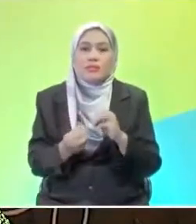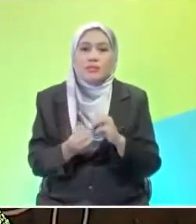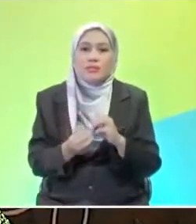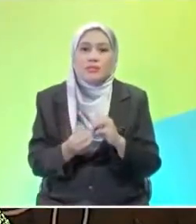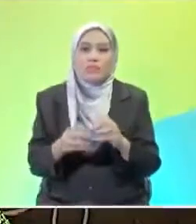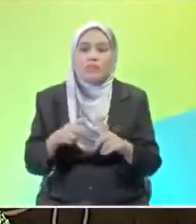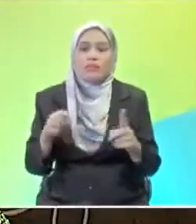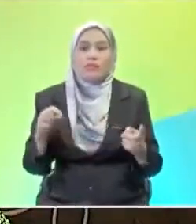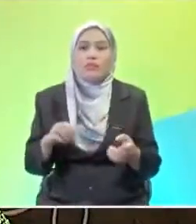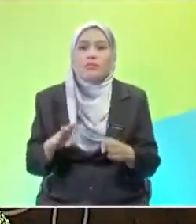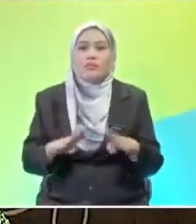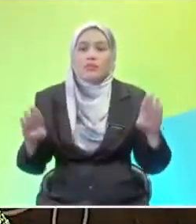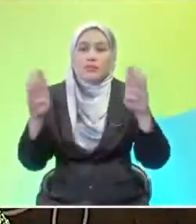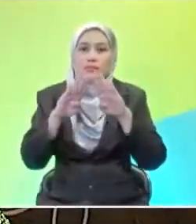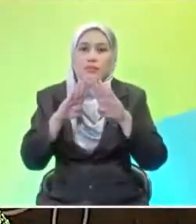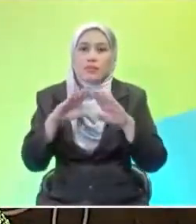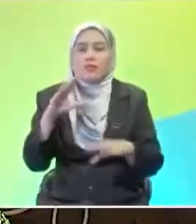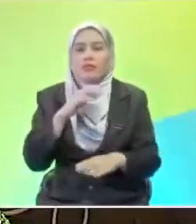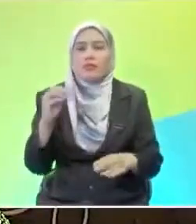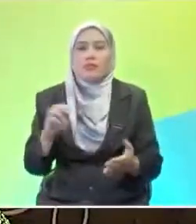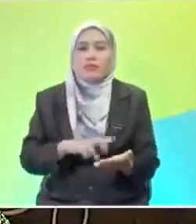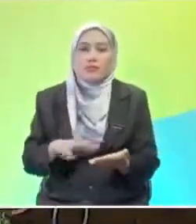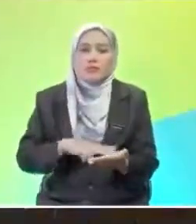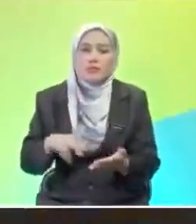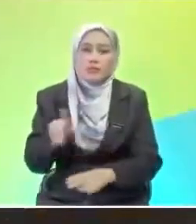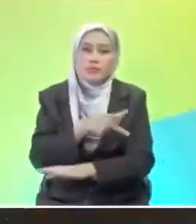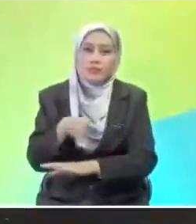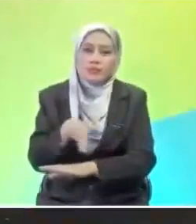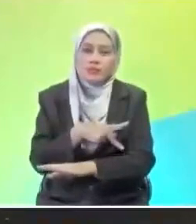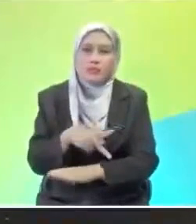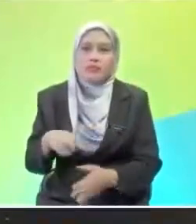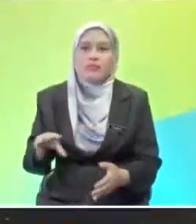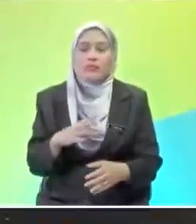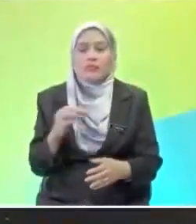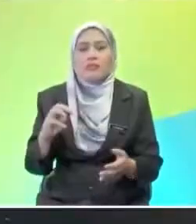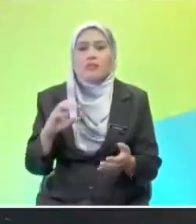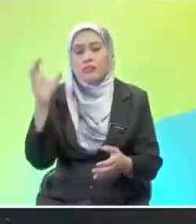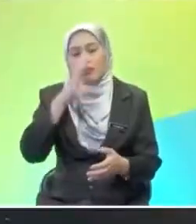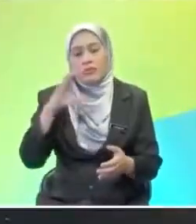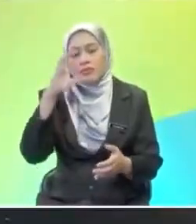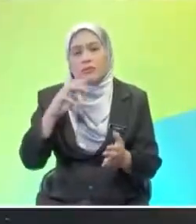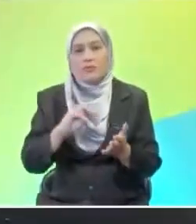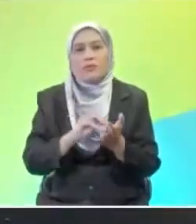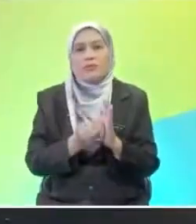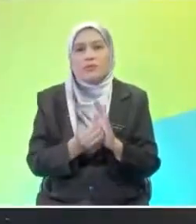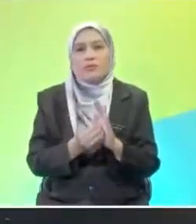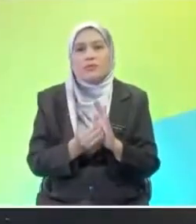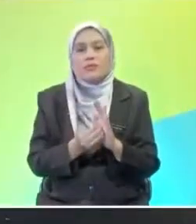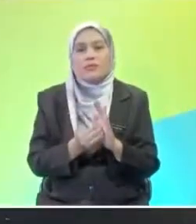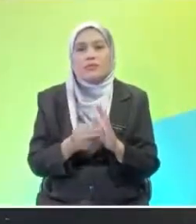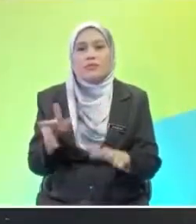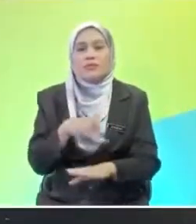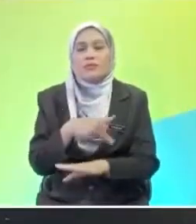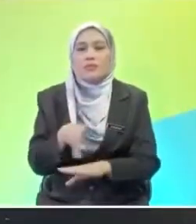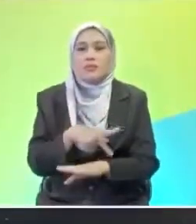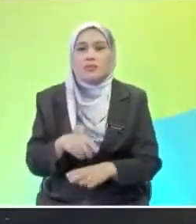mencari maksud pantun. Itu dia. Hebat. Dan tentunya mereka ingin mengetahui prestasi mereka pada hari